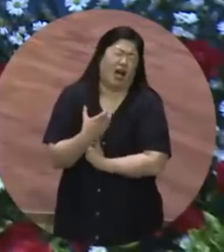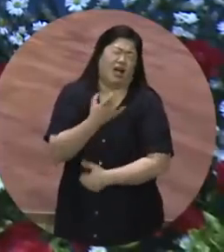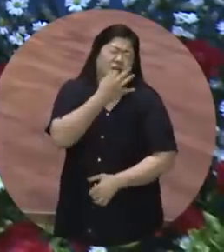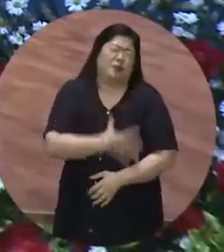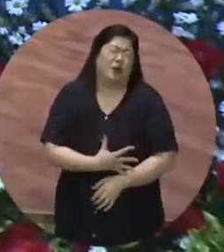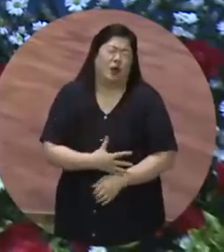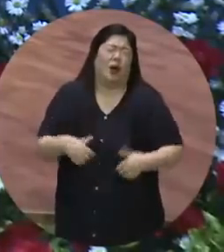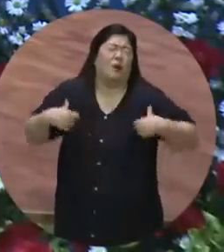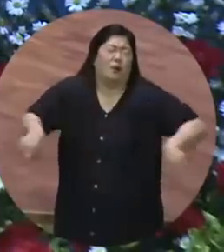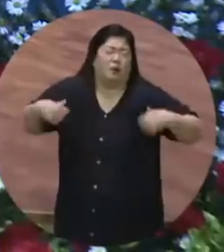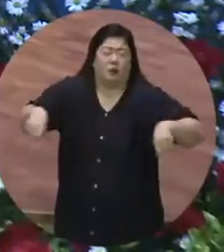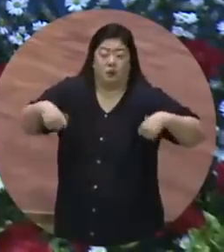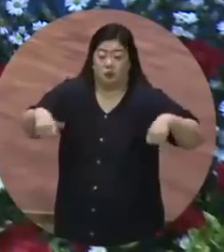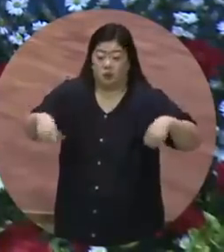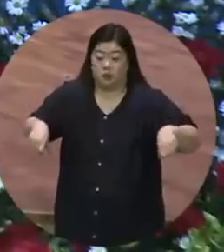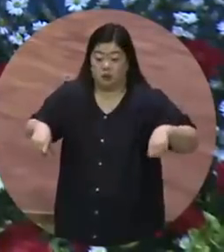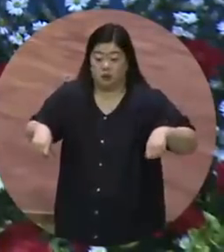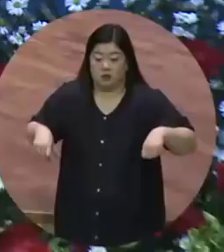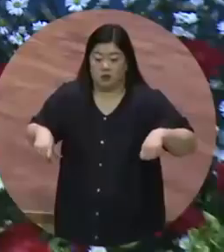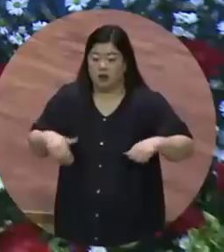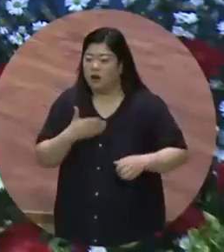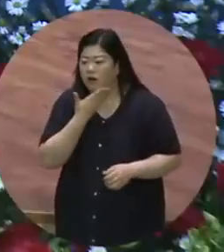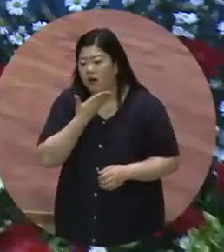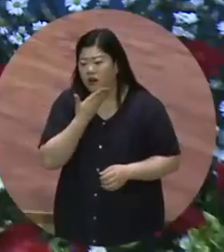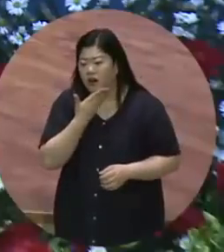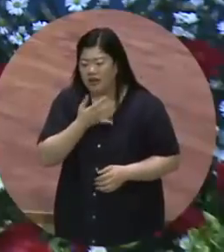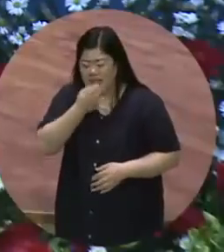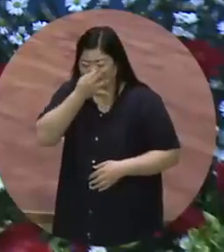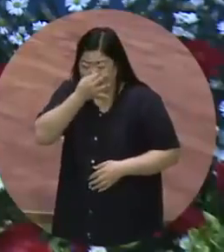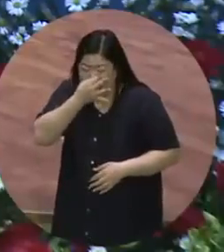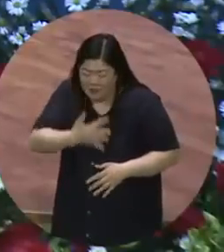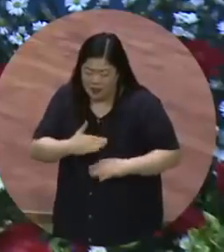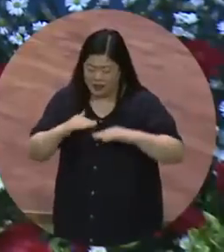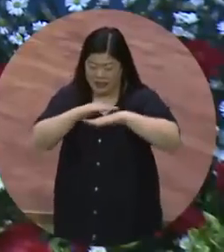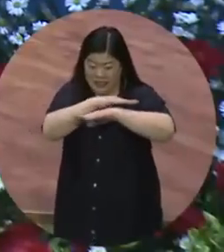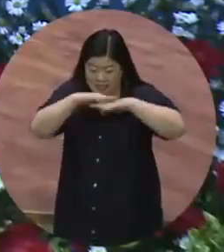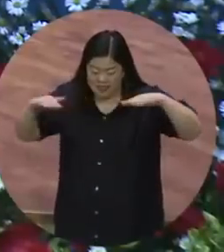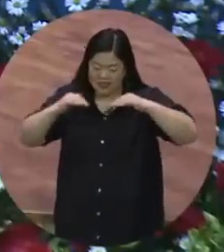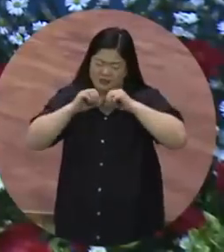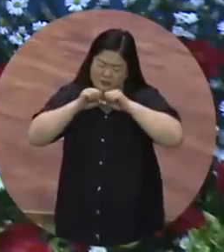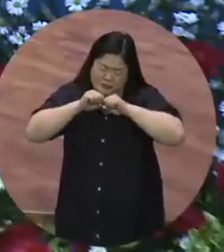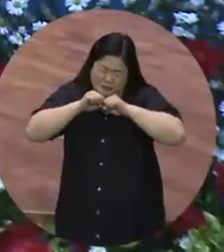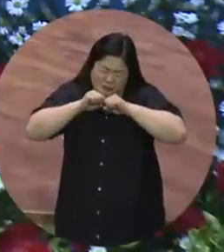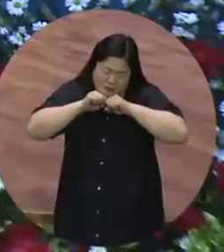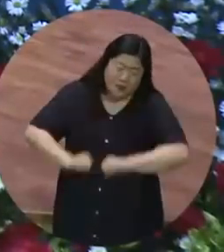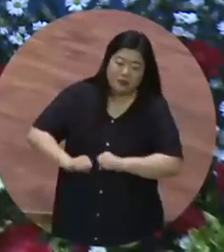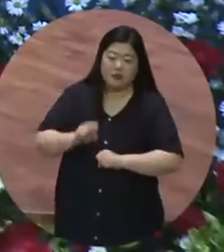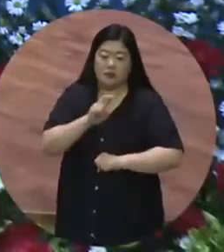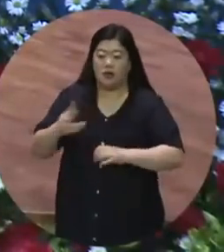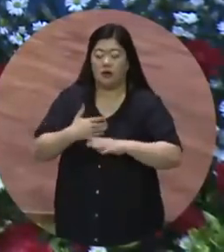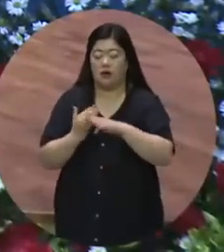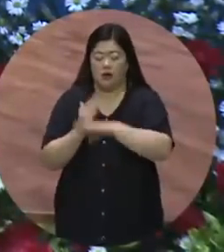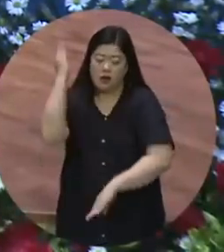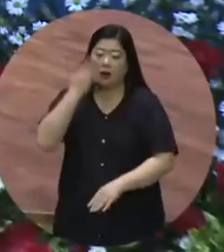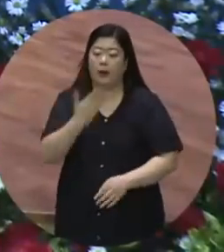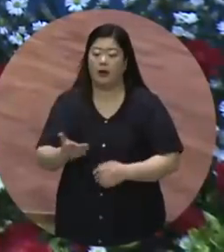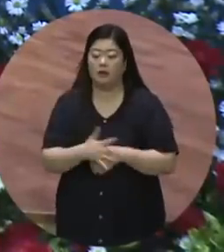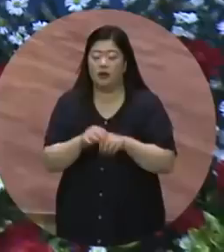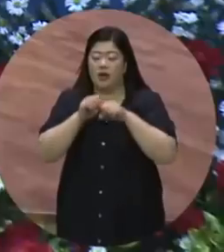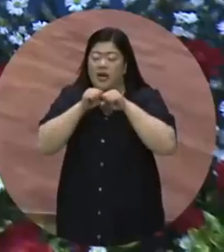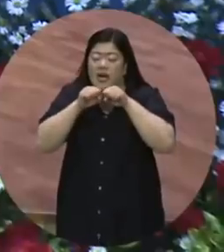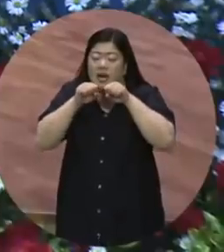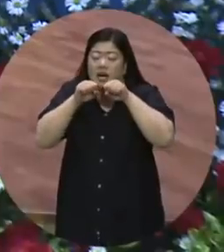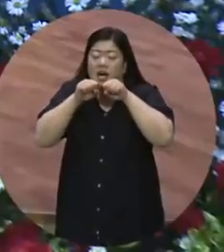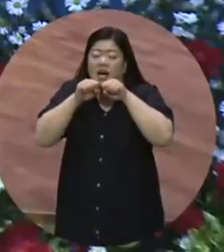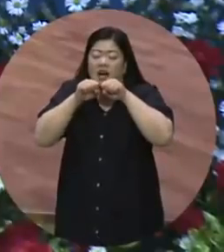그렇잖아요. 넘었어야 돼요. 그 너무 힘든 걸 넘었어야 돼요. 운동도 그 넘었어야 돼요. 그래야 건강을 유지할 수가 있어.